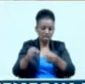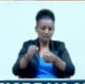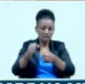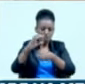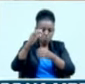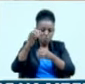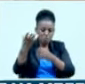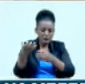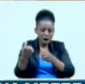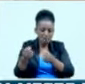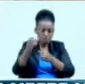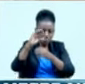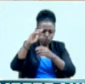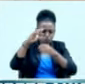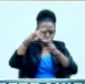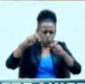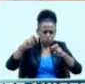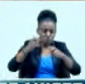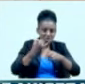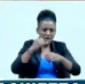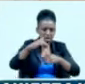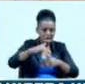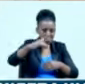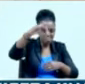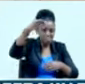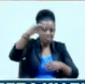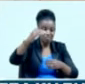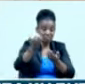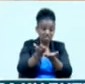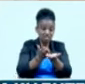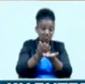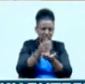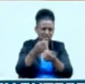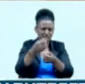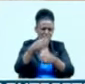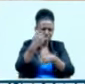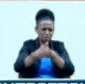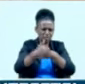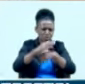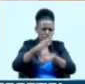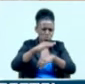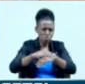consultation ahubwo zo isuzuma dusuzuma abana abakuru, dufite serivisi ipfuka ibisebe, serivisi ipima